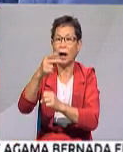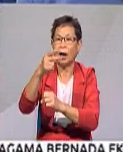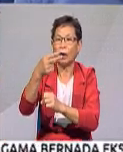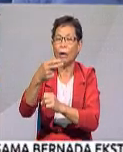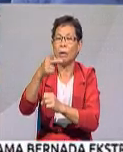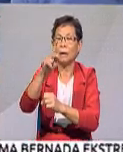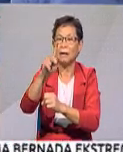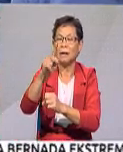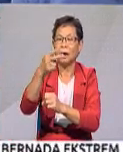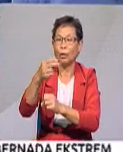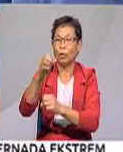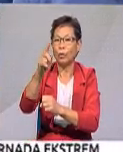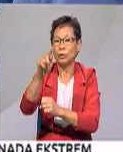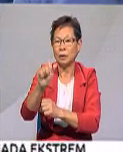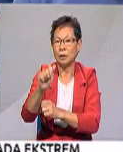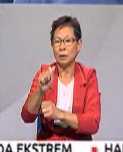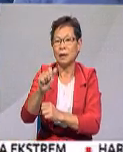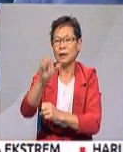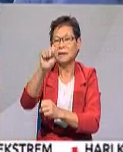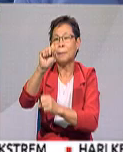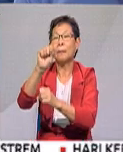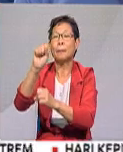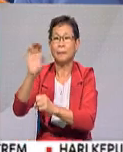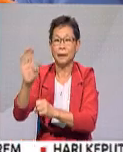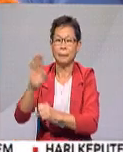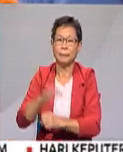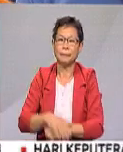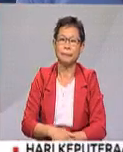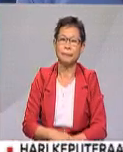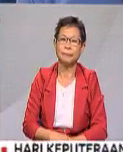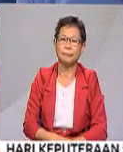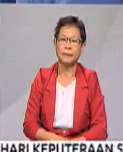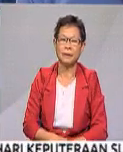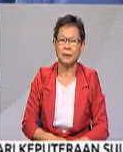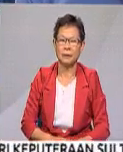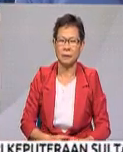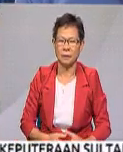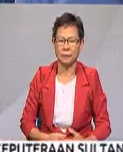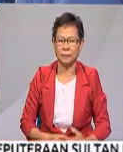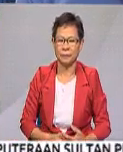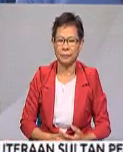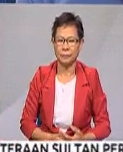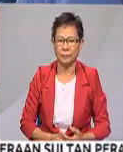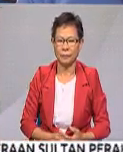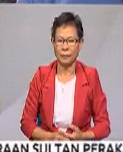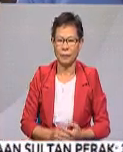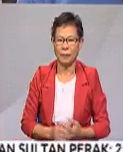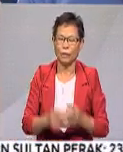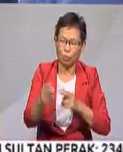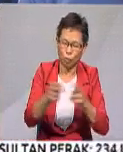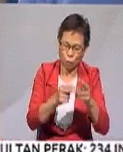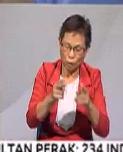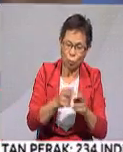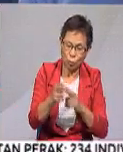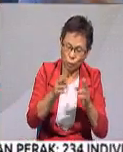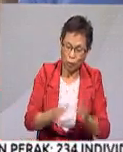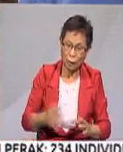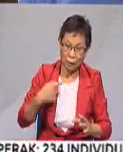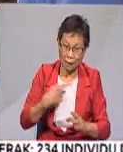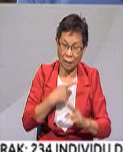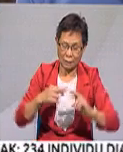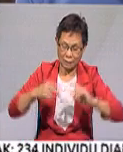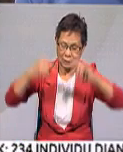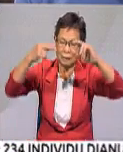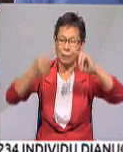Saya sasarkan lagi 500,000 lagi jualan total. Dan para usahawan pun kita akan tingkatkan dan produk pun kita